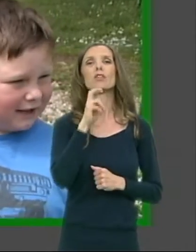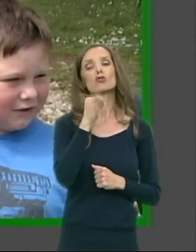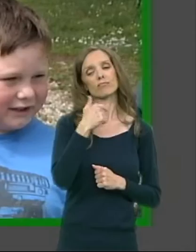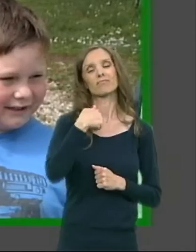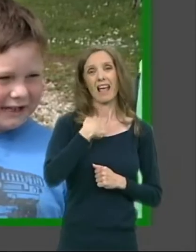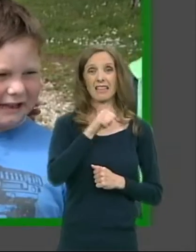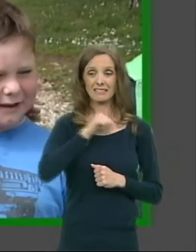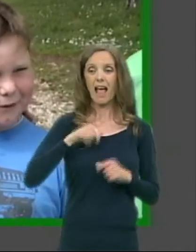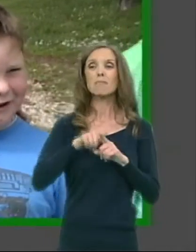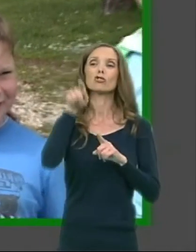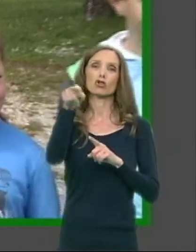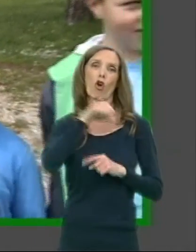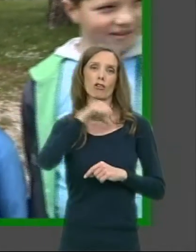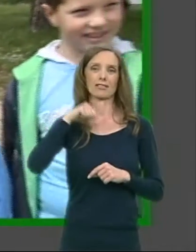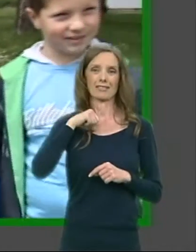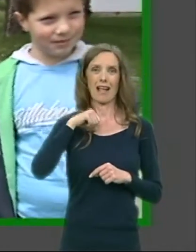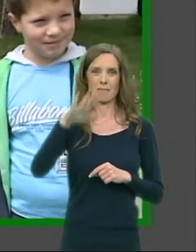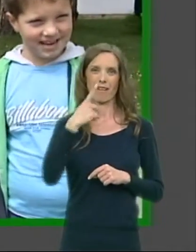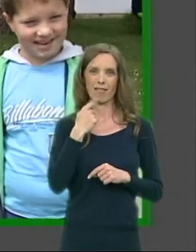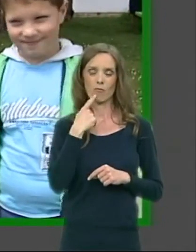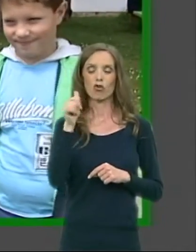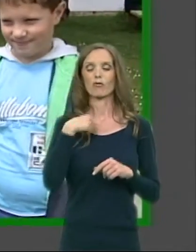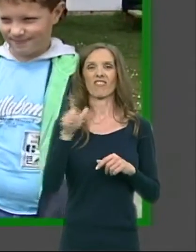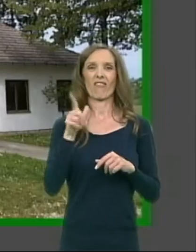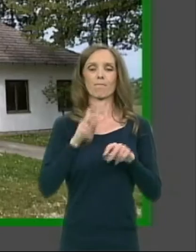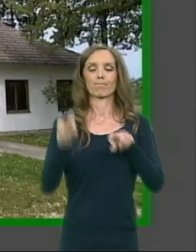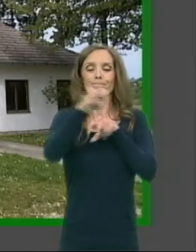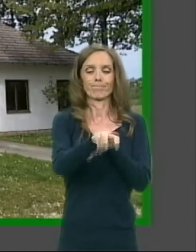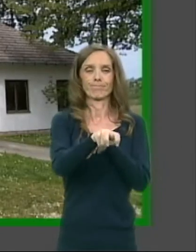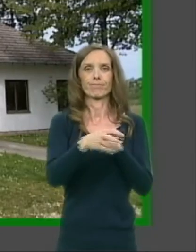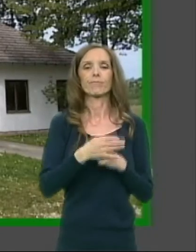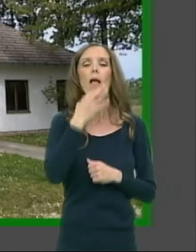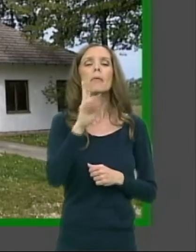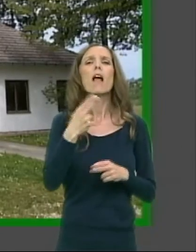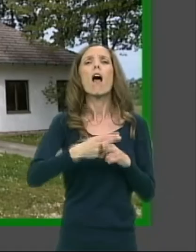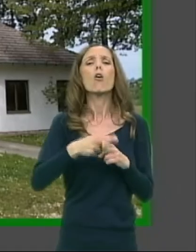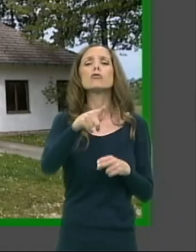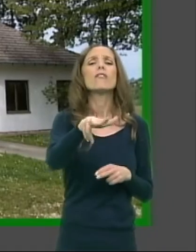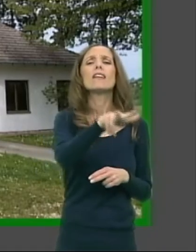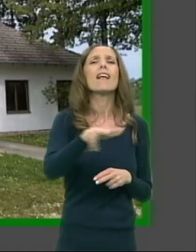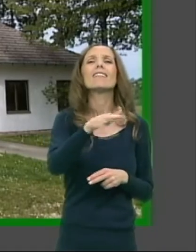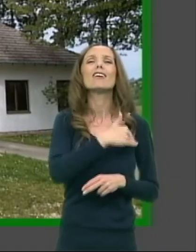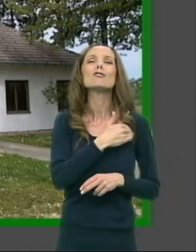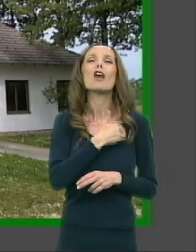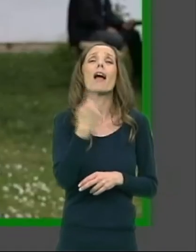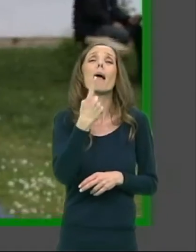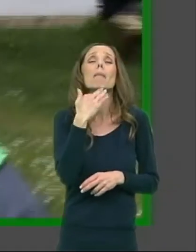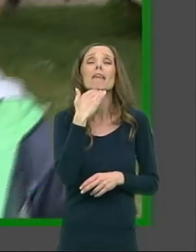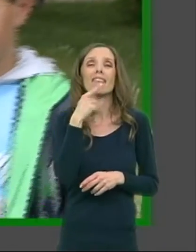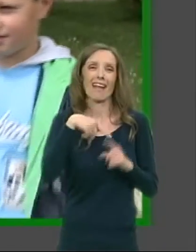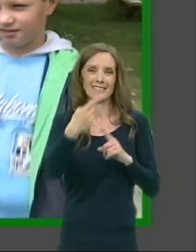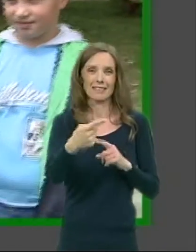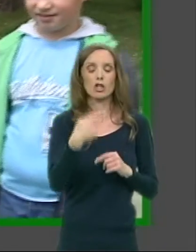Sami nazvojko sedimo, on ispod mene. Kako se zovete vas, 3 đaka prvaka buduće? Ja